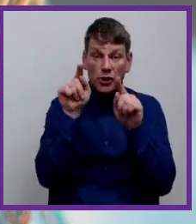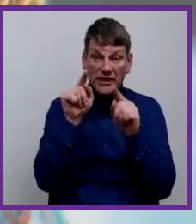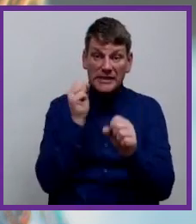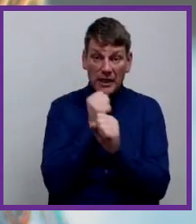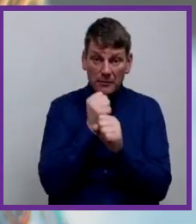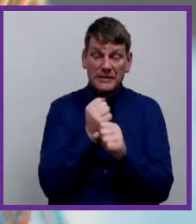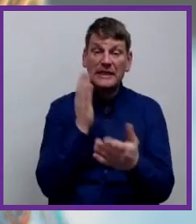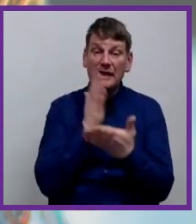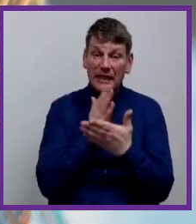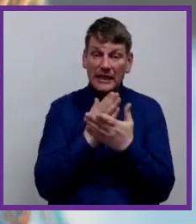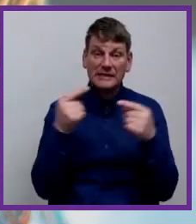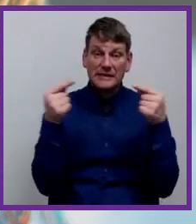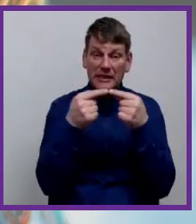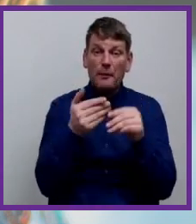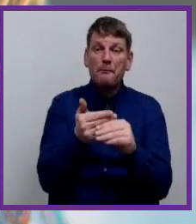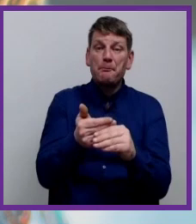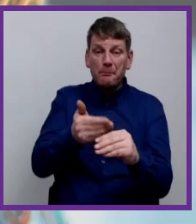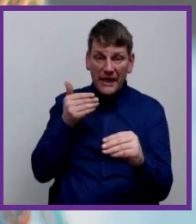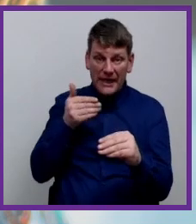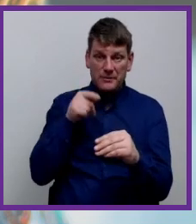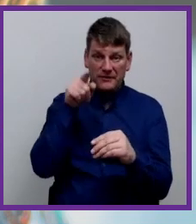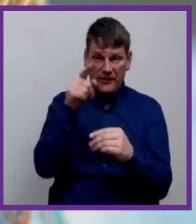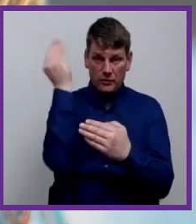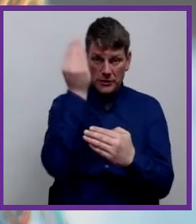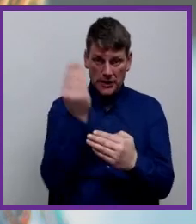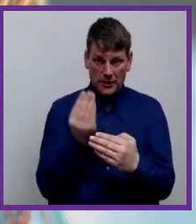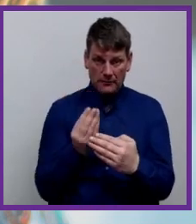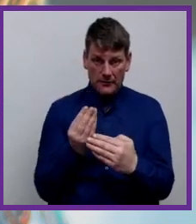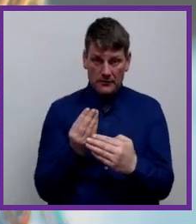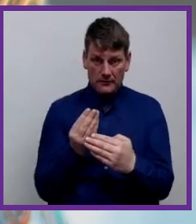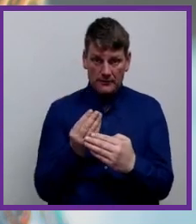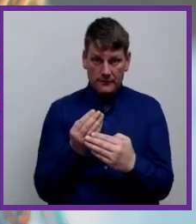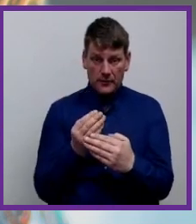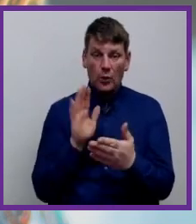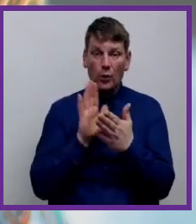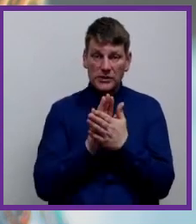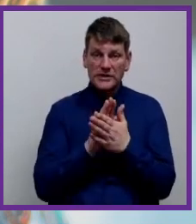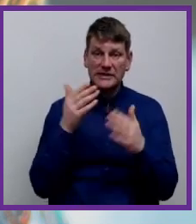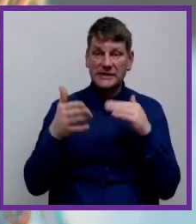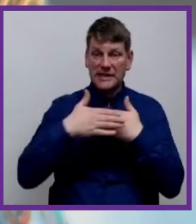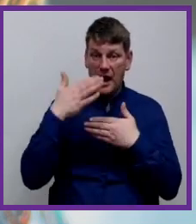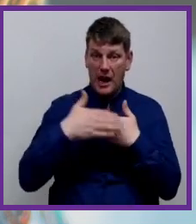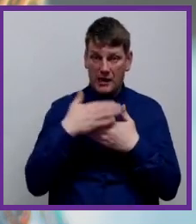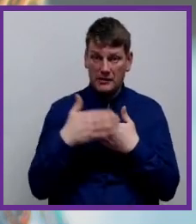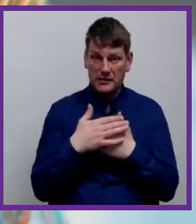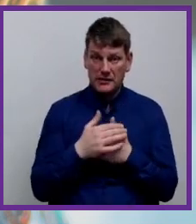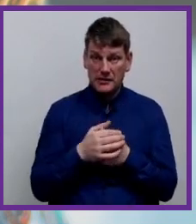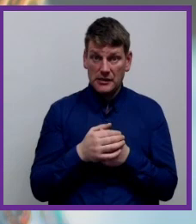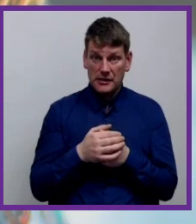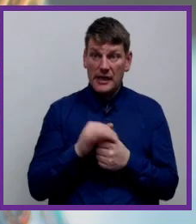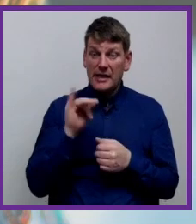tika saskaņots pirms viņa radīšanas uz sienas, es domāju. Un ja